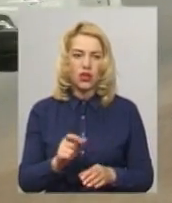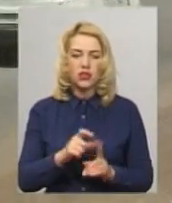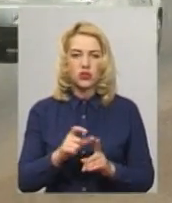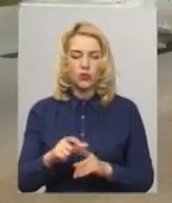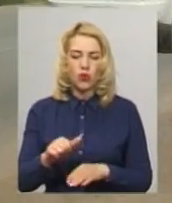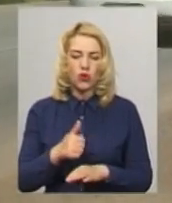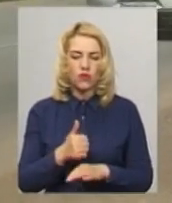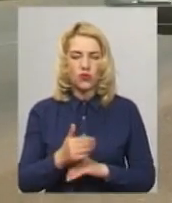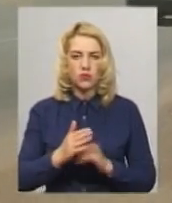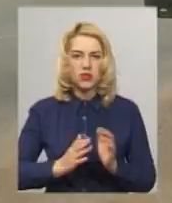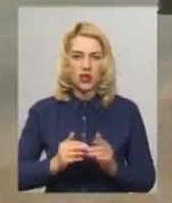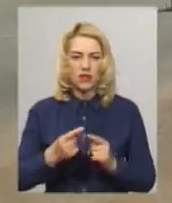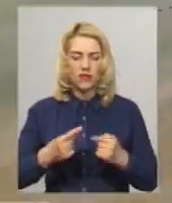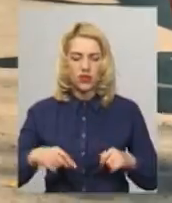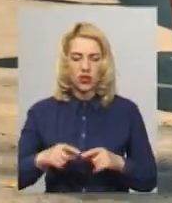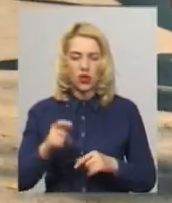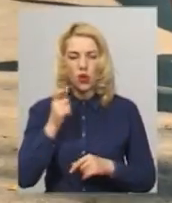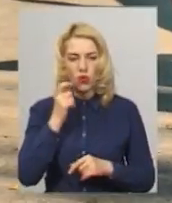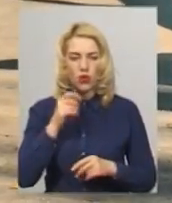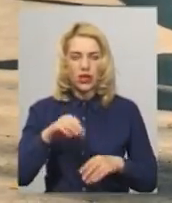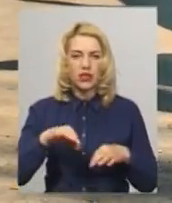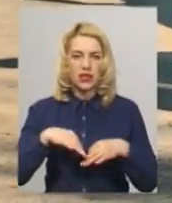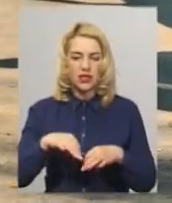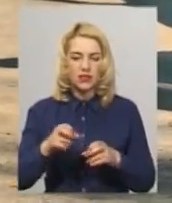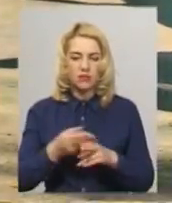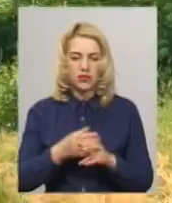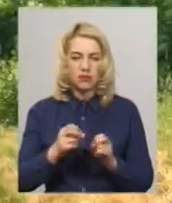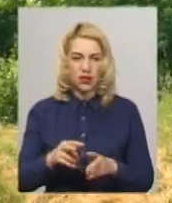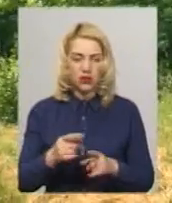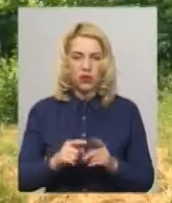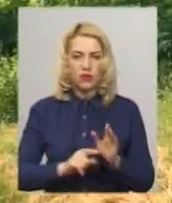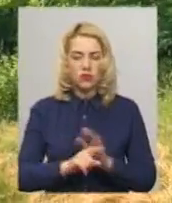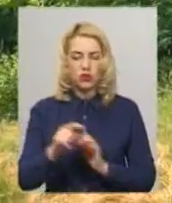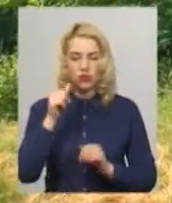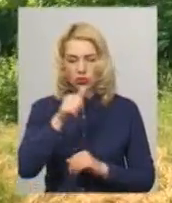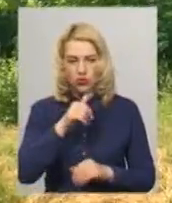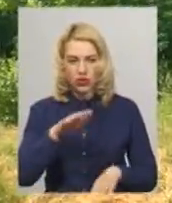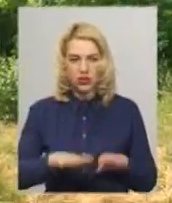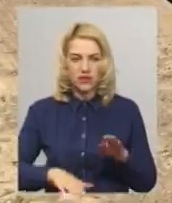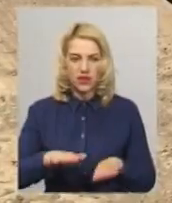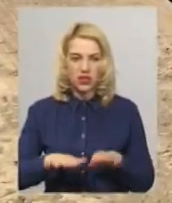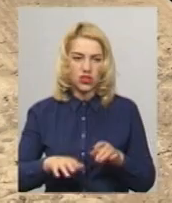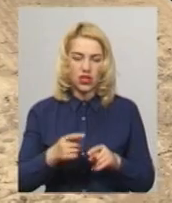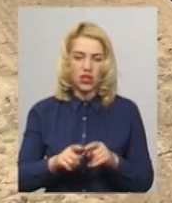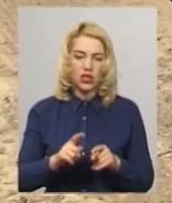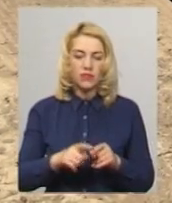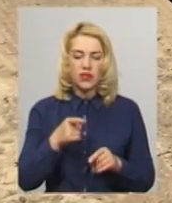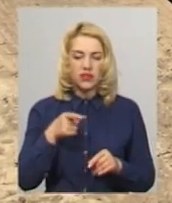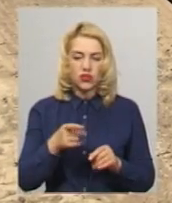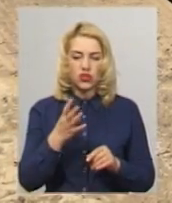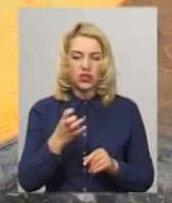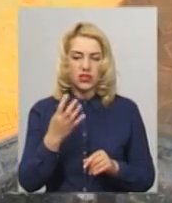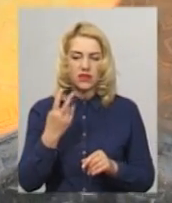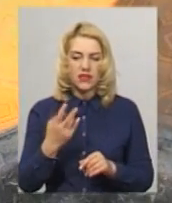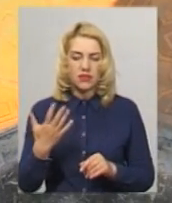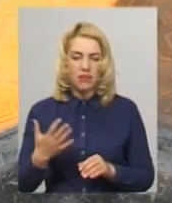відділу державного контролю управління Укртрансбезпеки в Мельницькій області Сергія Панчука, початку року зважили 1365 вантажівок. Виявлено